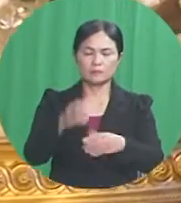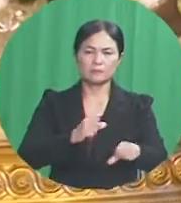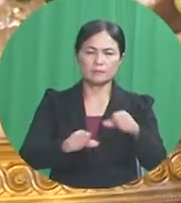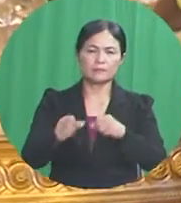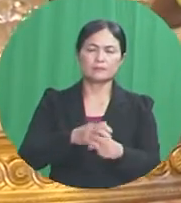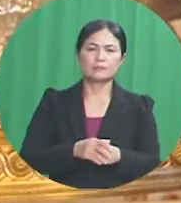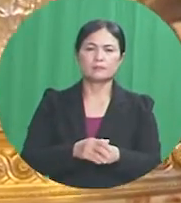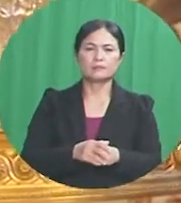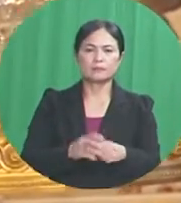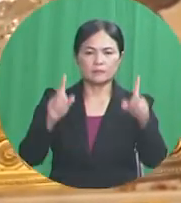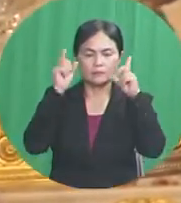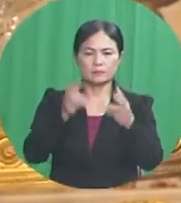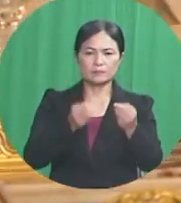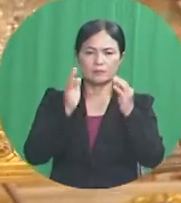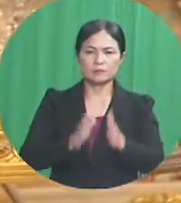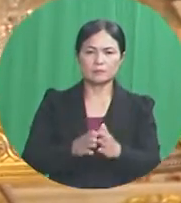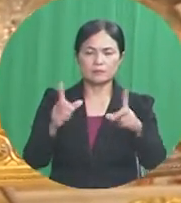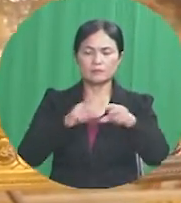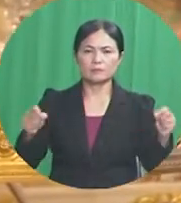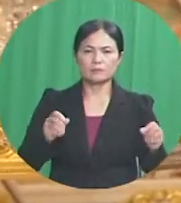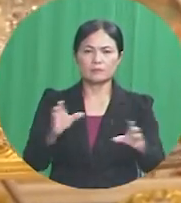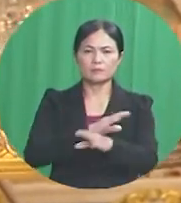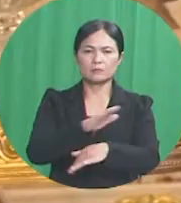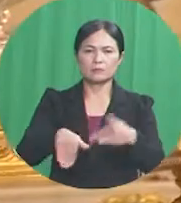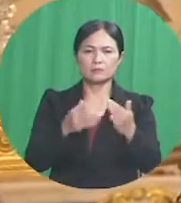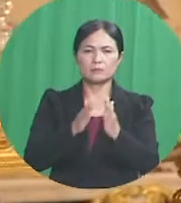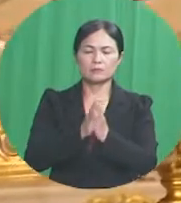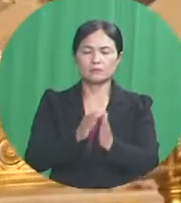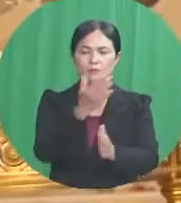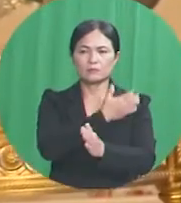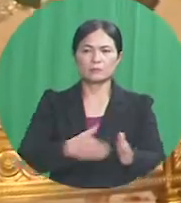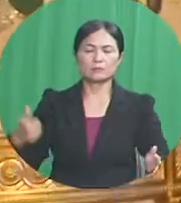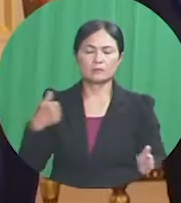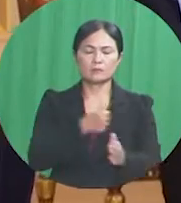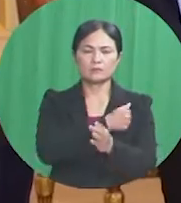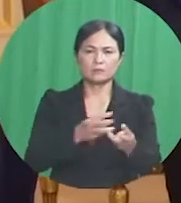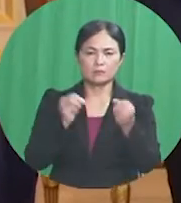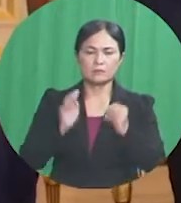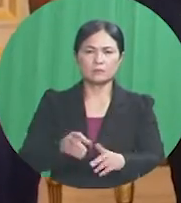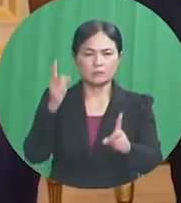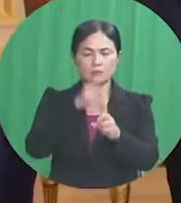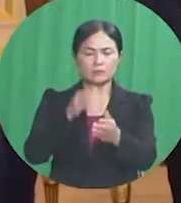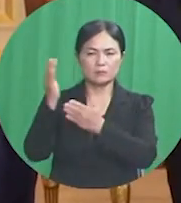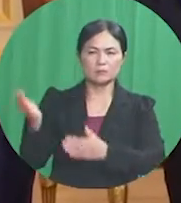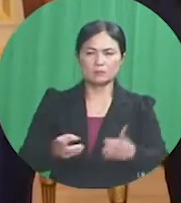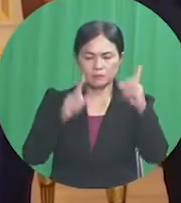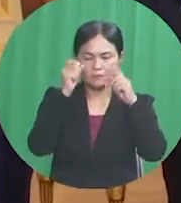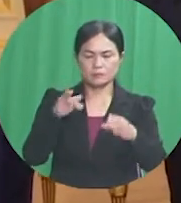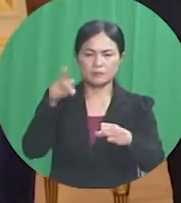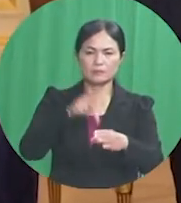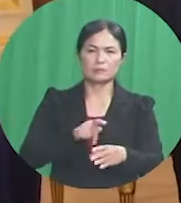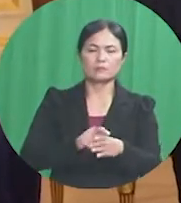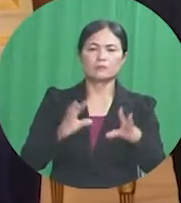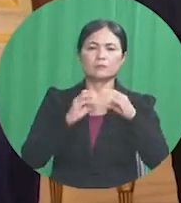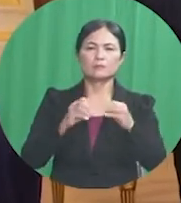ទៀតឯកឧត្តមនាយករដ្ឋមន្ត្រីជប៉ុនក៏បានថ្លែងអំណរគុណដល់សម្តេចតេជោនាយករដ្ឋមន្ត្រីចំពោះការអញ្ជើញឯកឧត្តមចូលរួម